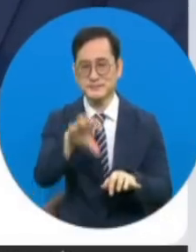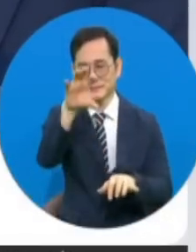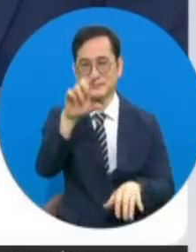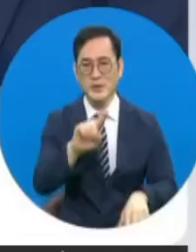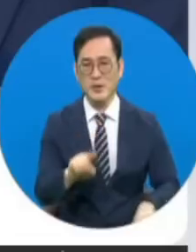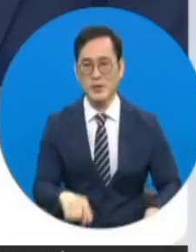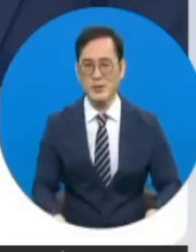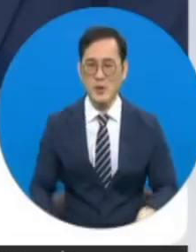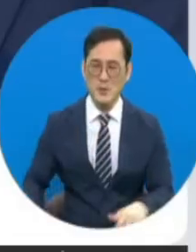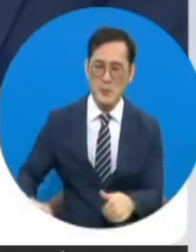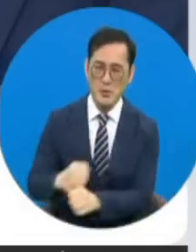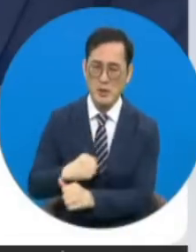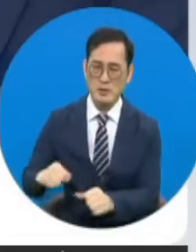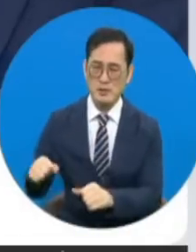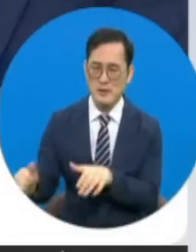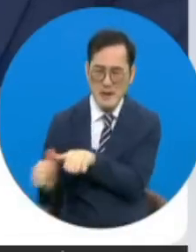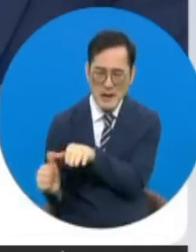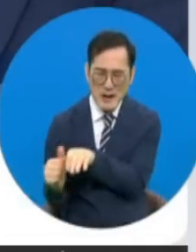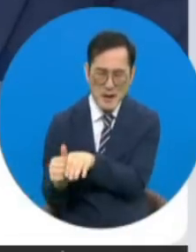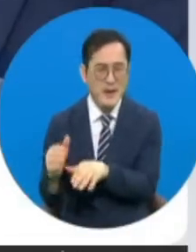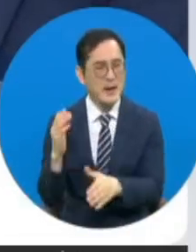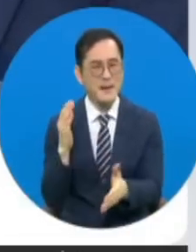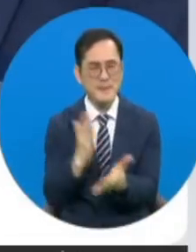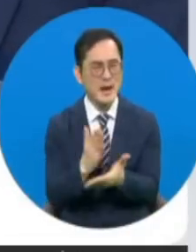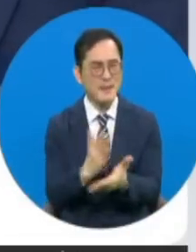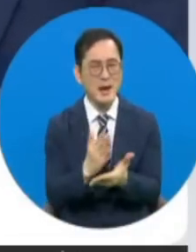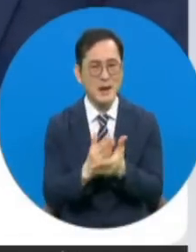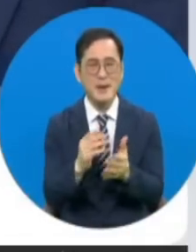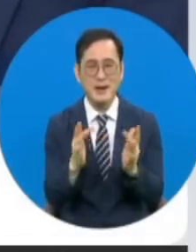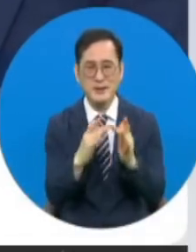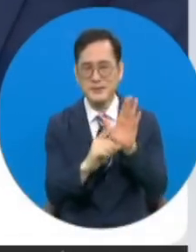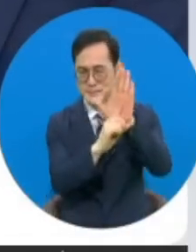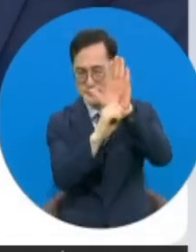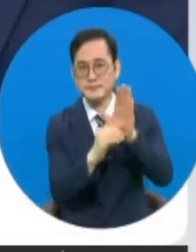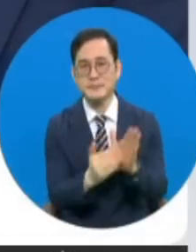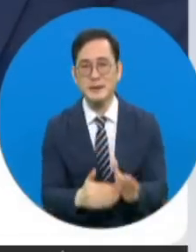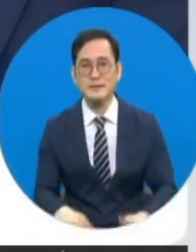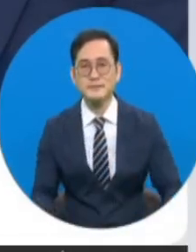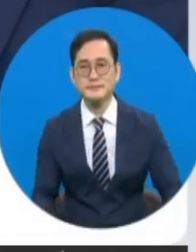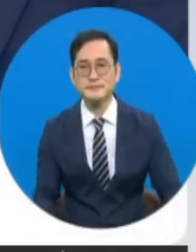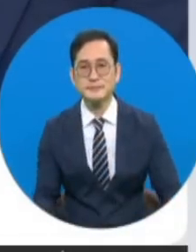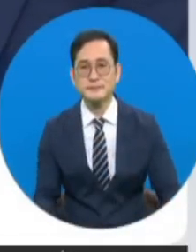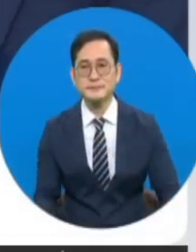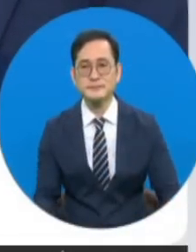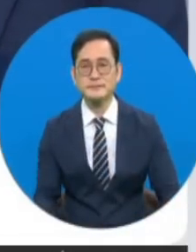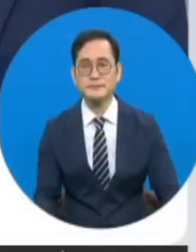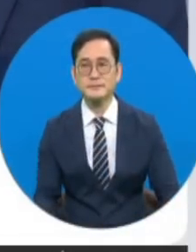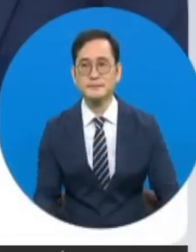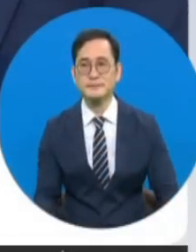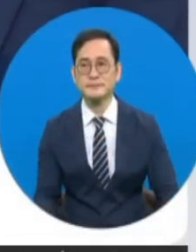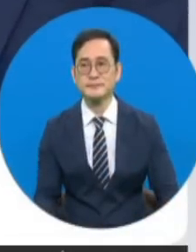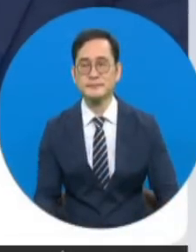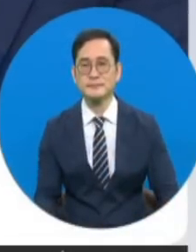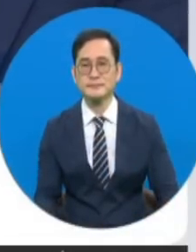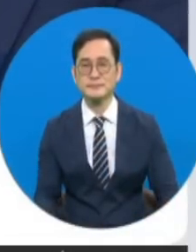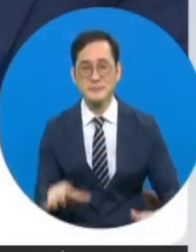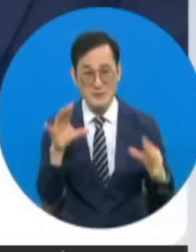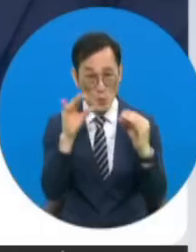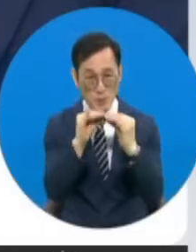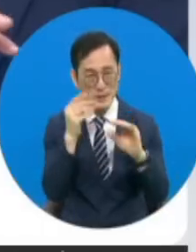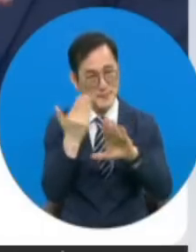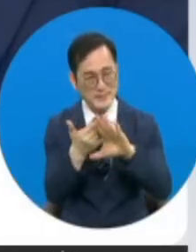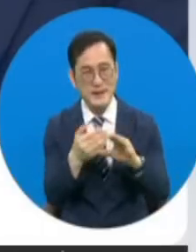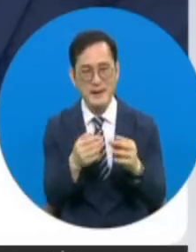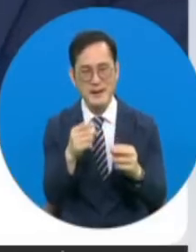청년들에게 폭력적인 태도를 취하면 안 된다라는 메세지를내는 것으로 정리를 했습니다 혹시나 뭐 동의하시는 분 동하지 않으시는 분이 있기 때문에